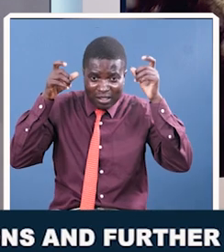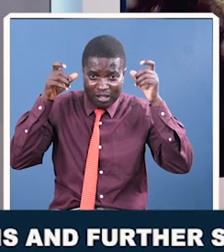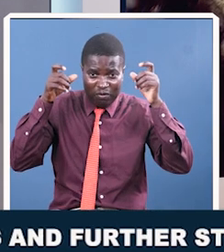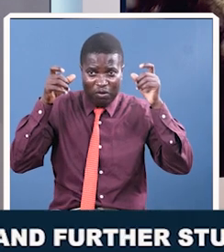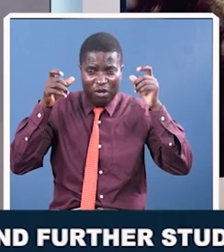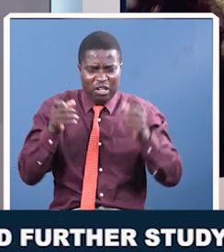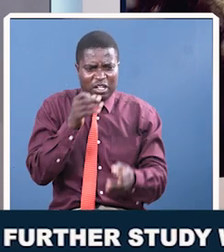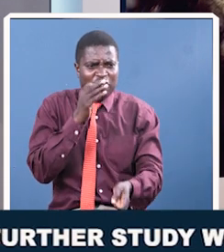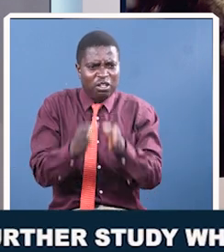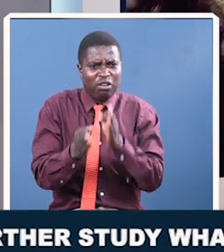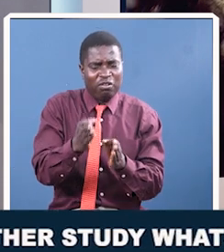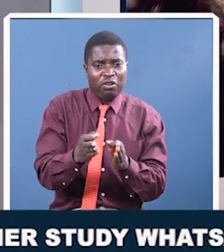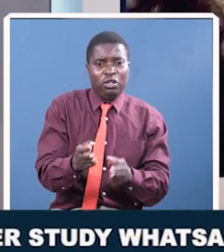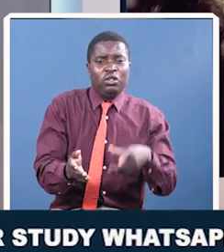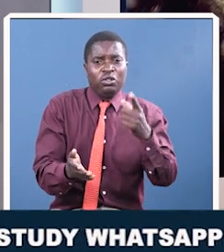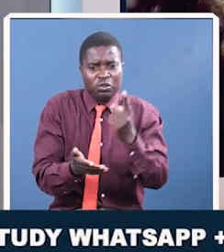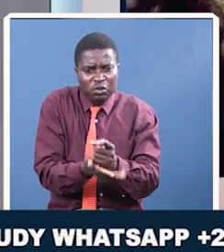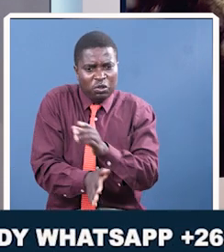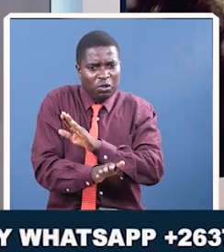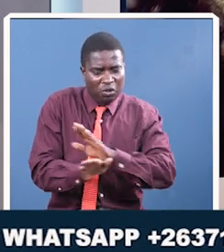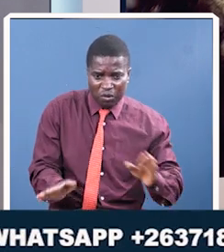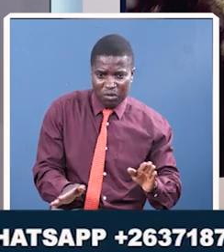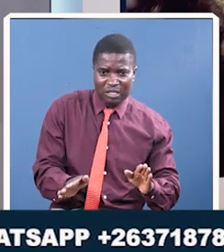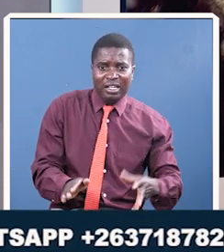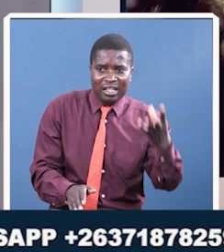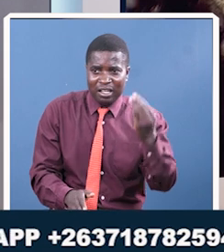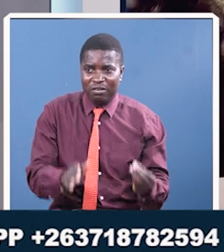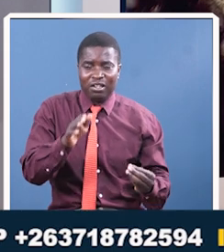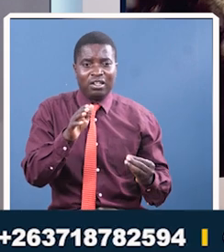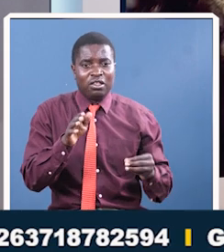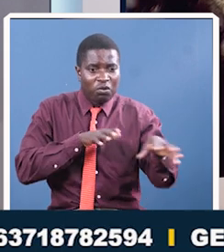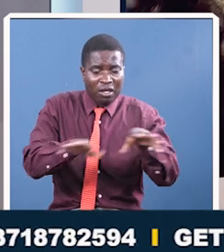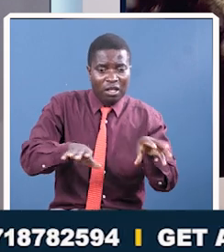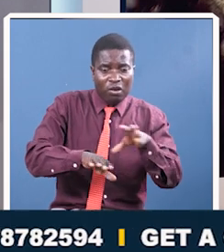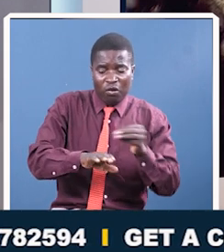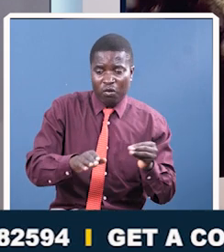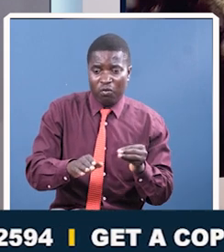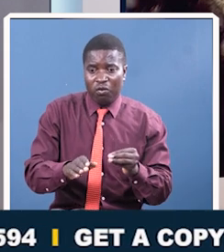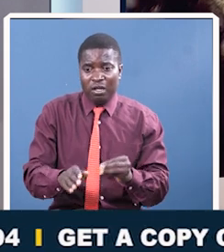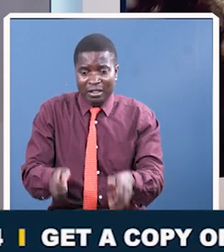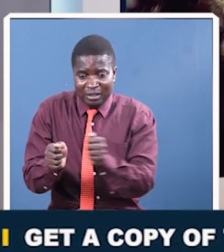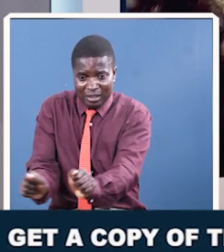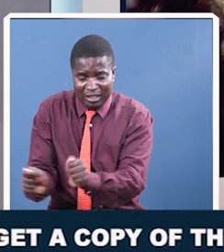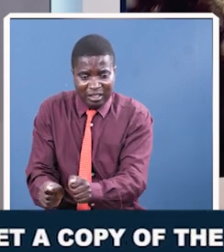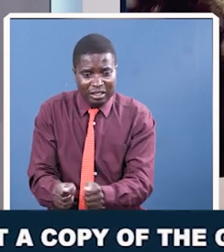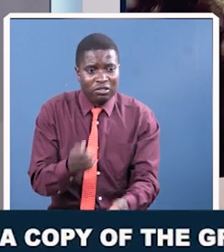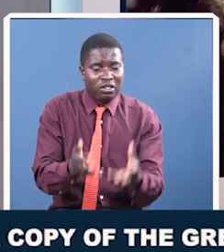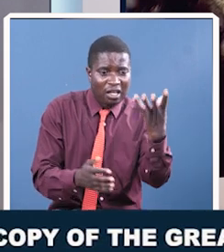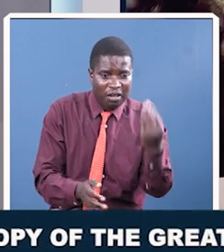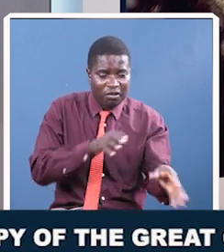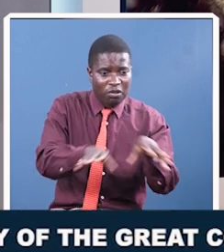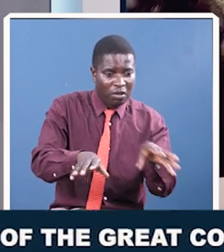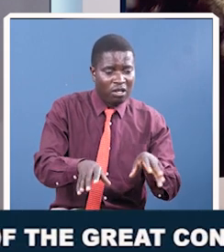nemuprofita unogona kushandirwa naprofeti. Ukasabatsirwa nemupostori unogona